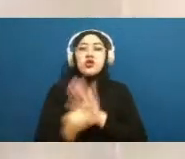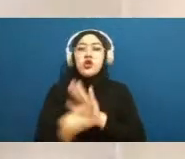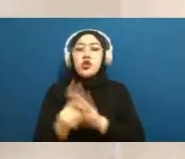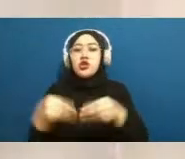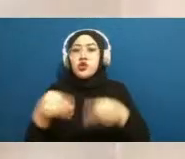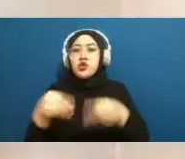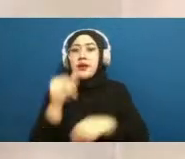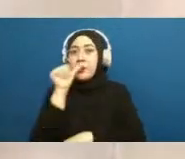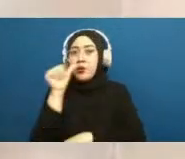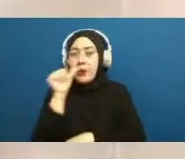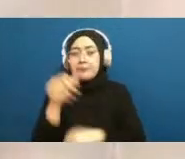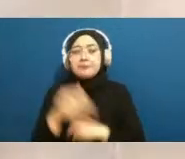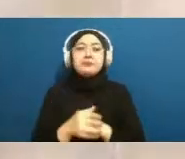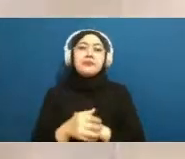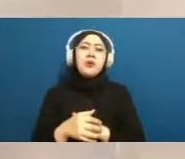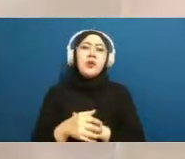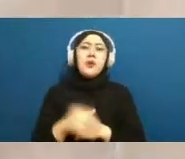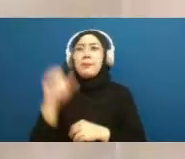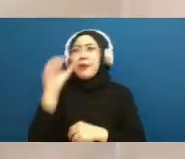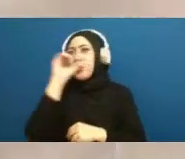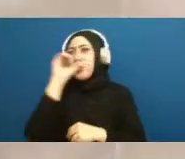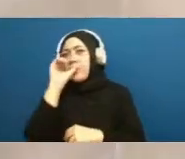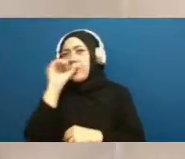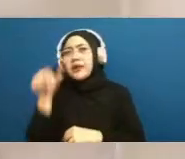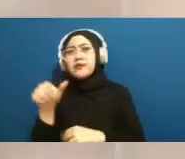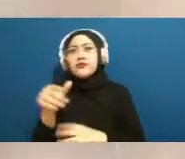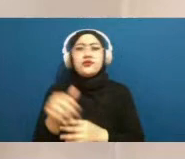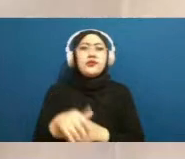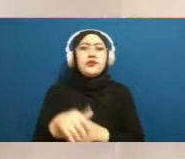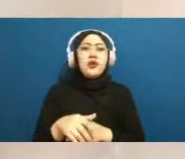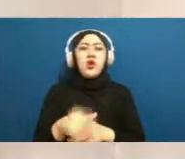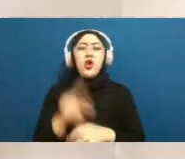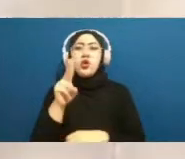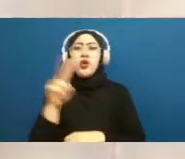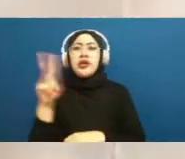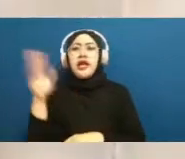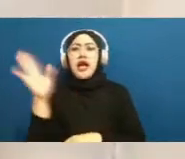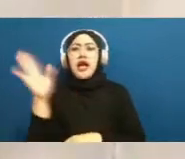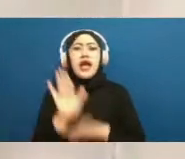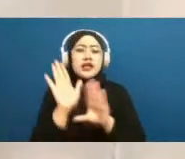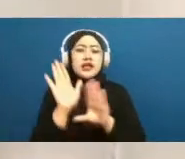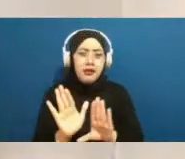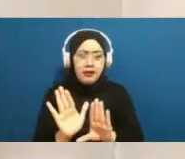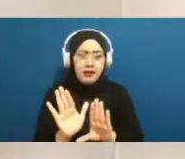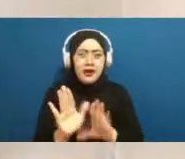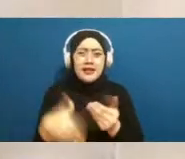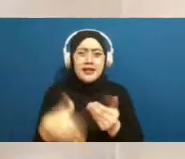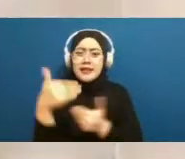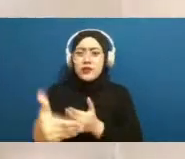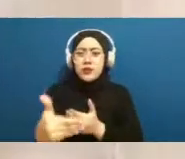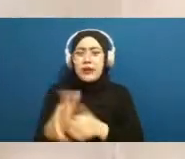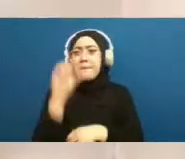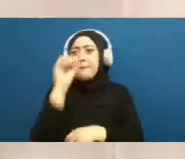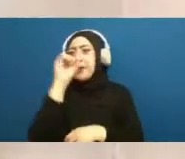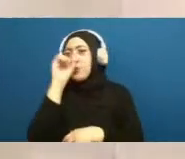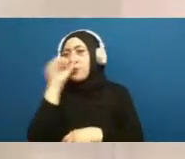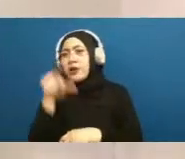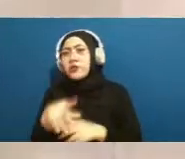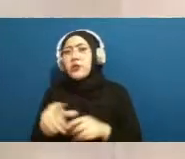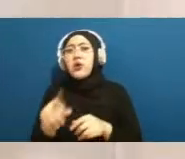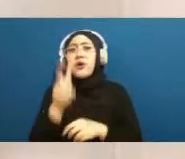Minuman, ternyata minumannya itu cuma bisa tahan 2-3 hari. Nah, lalu setelah itu minumannya bisa dijadiin apa?